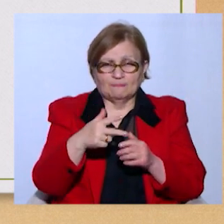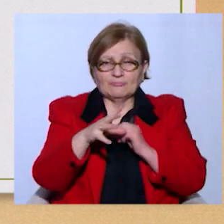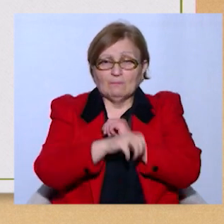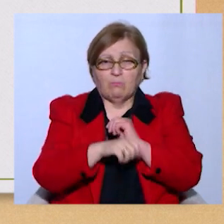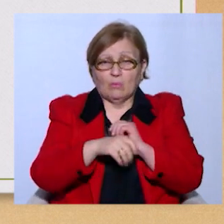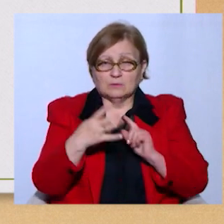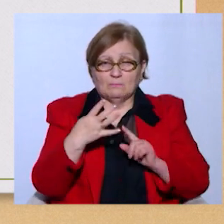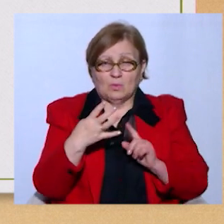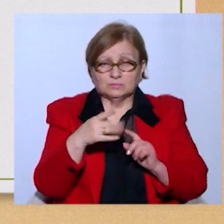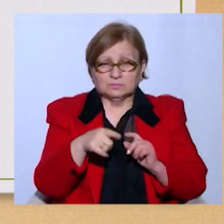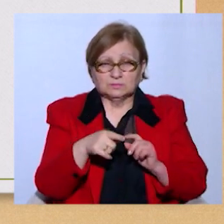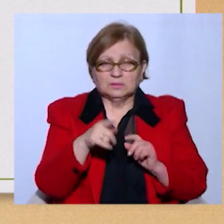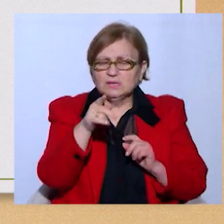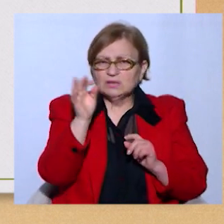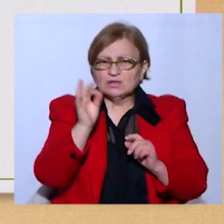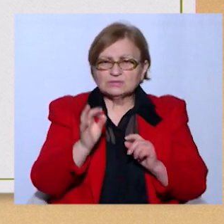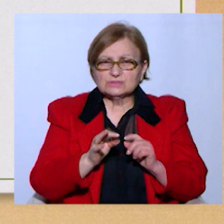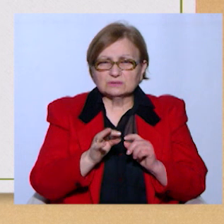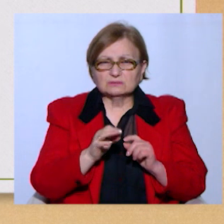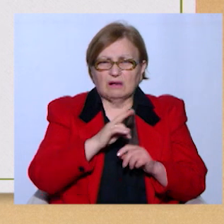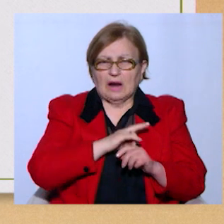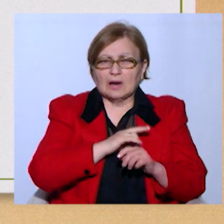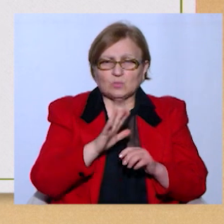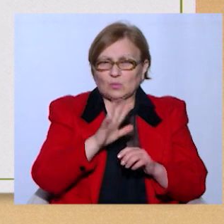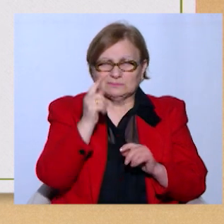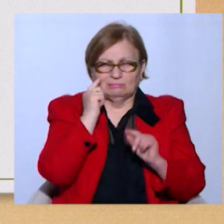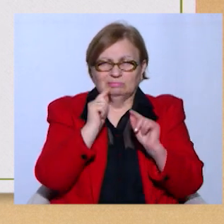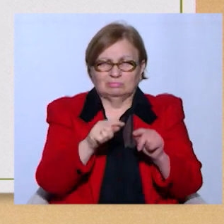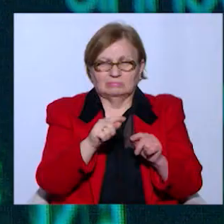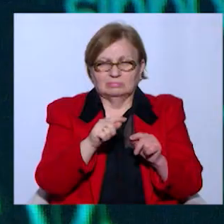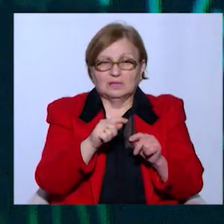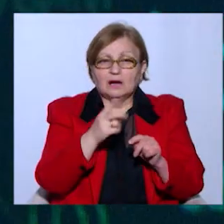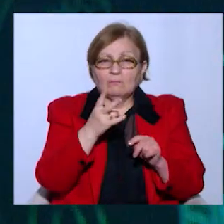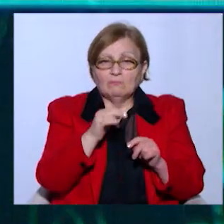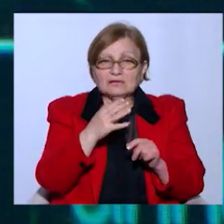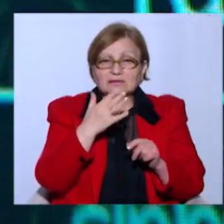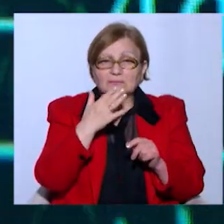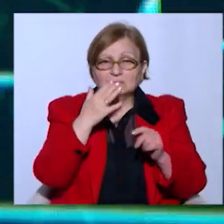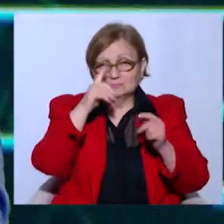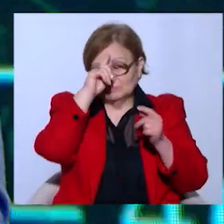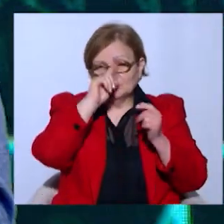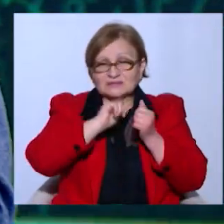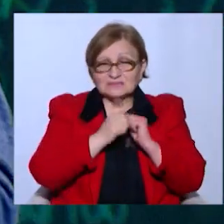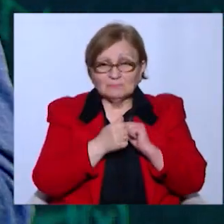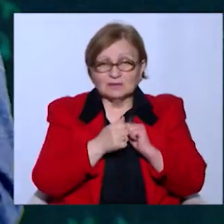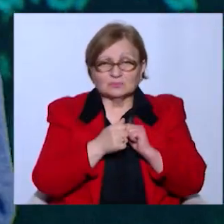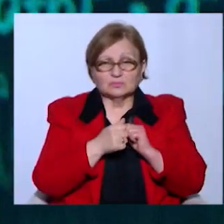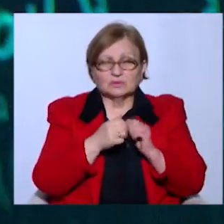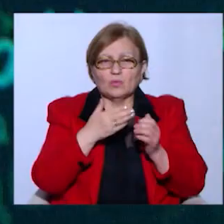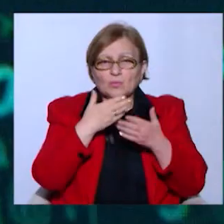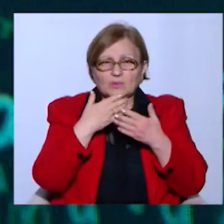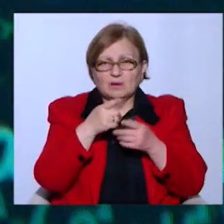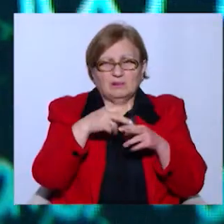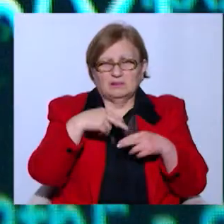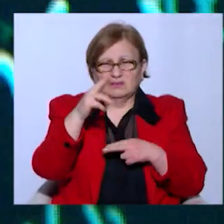ფორმულა რატომღაც ხშირად არ უყვართ ხოლმე და არ იმახსოვრებენ, თუმცა დასამახსოვრებლად მეორესთან შედარებით თითქმის არაფრით